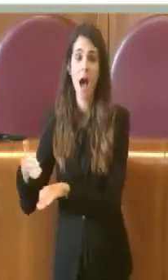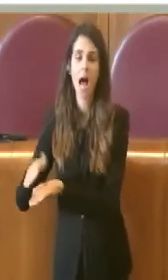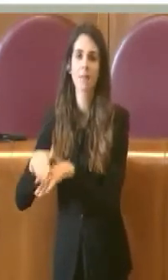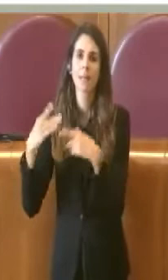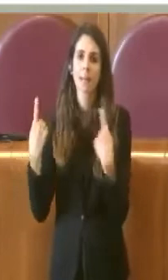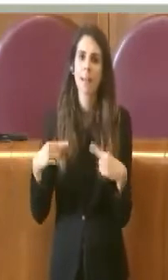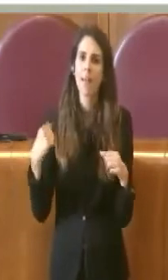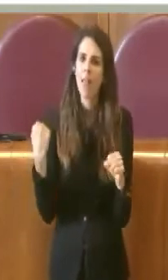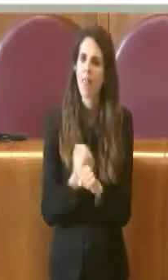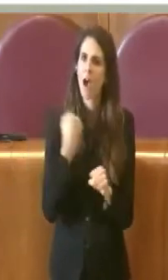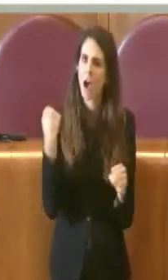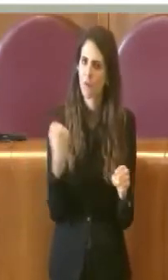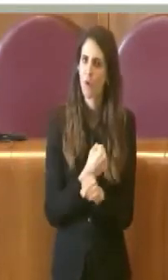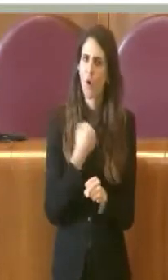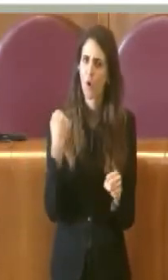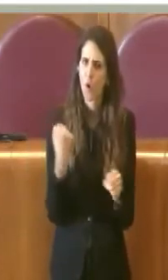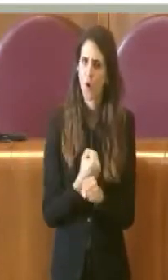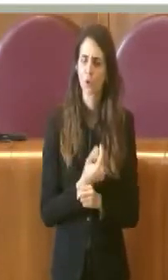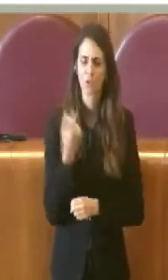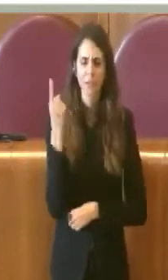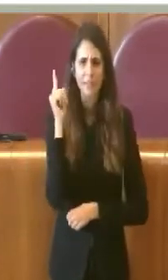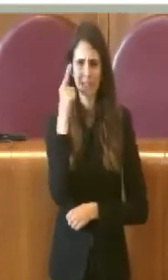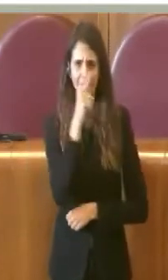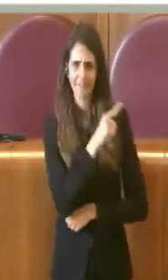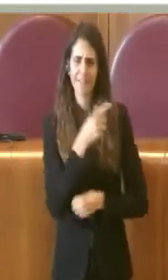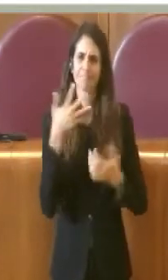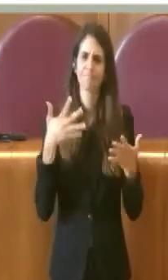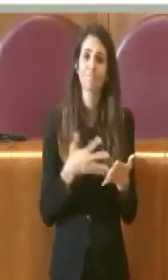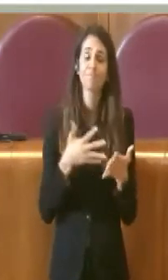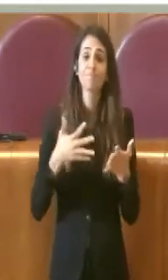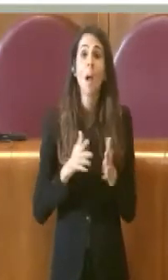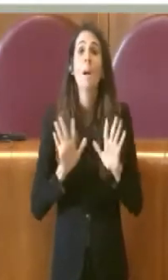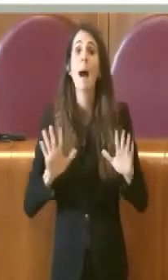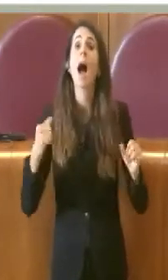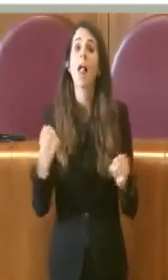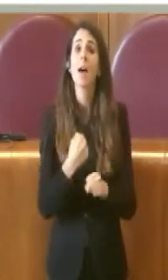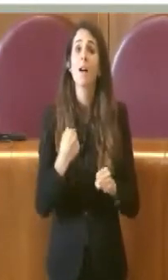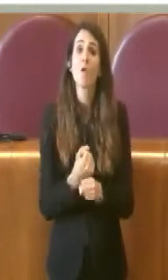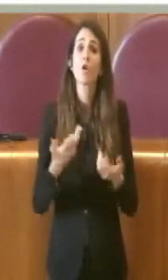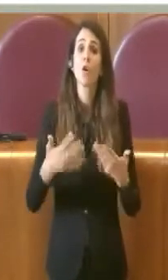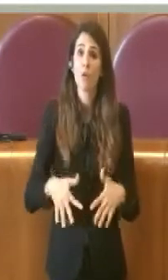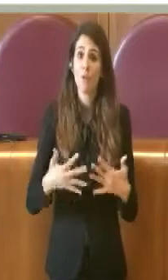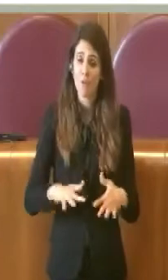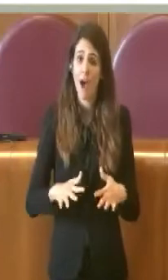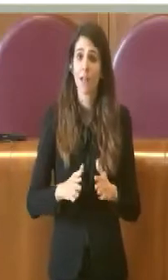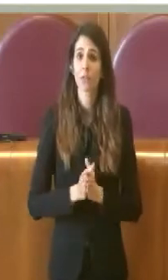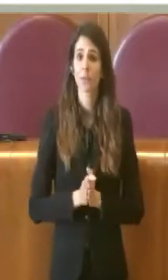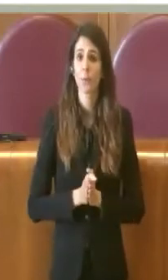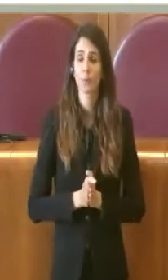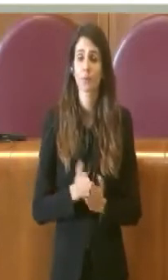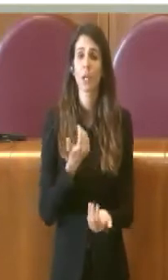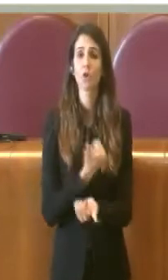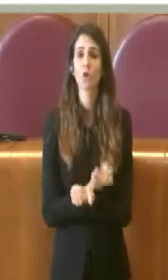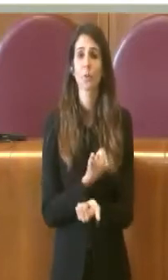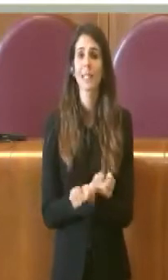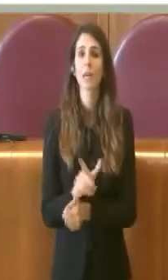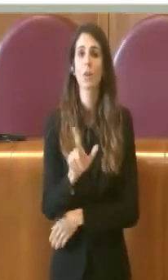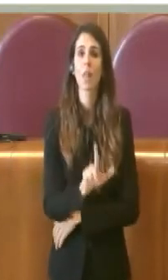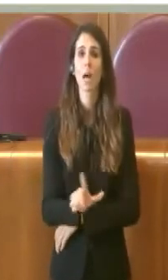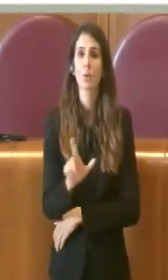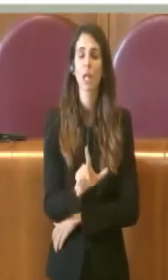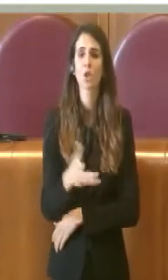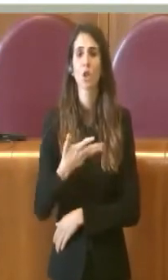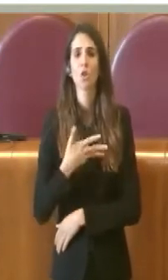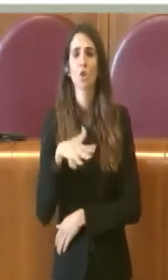lavoro molto complesso e difficile, ma è stato fatto e portato avanti. Al cimitero Laurentino ci